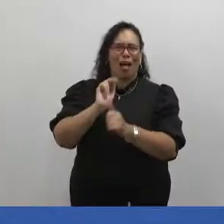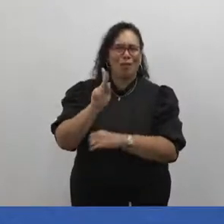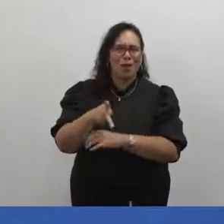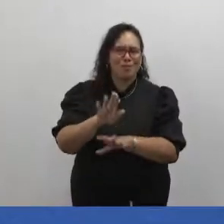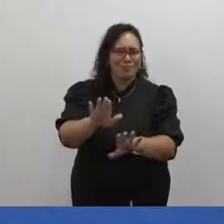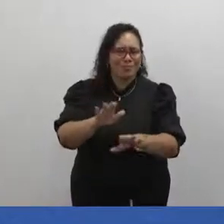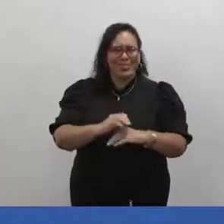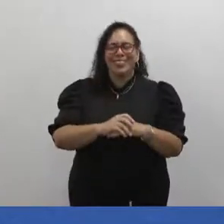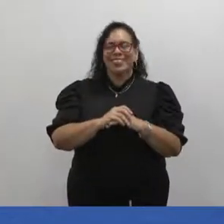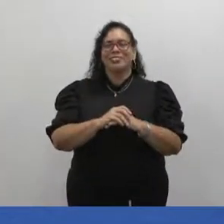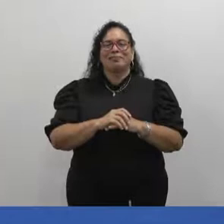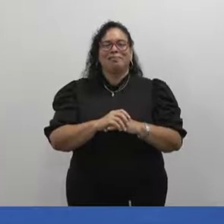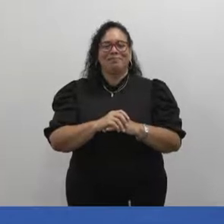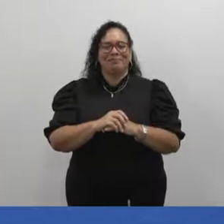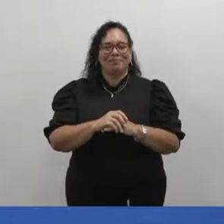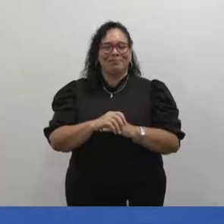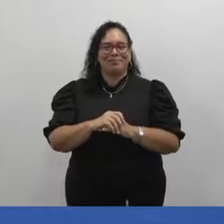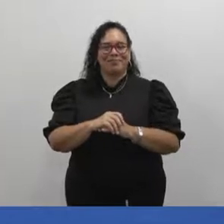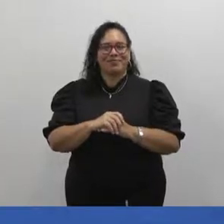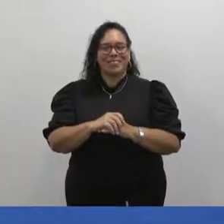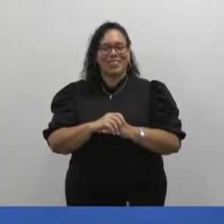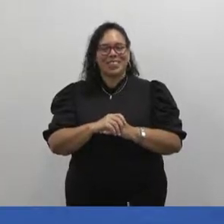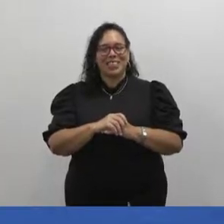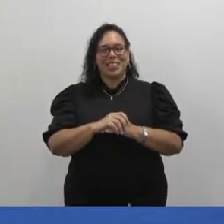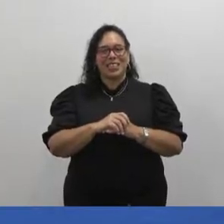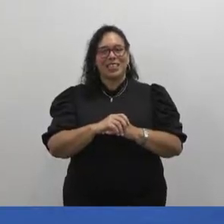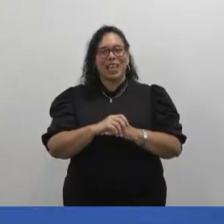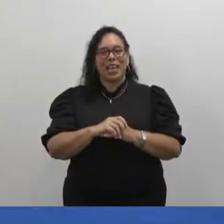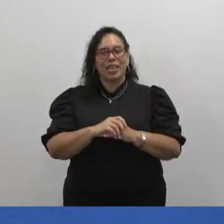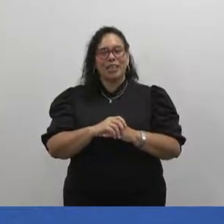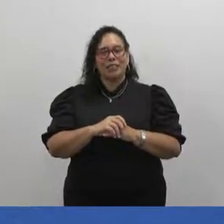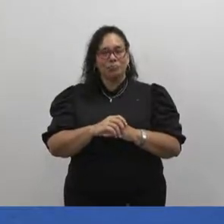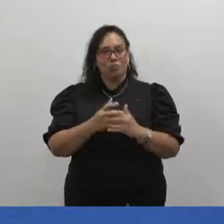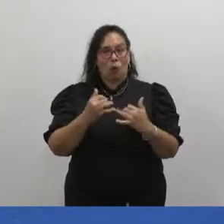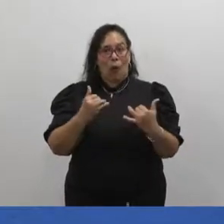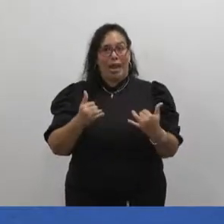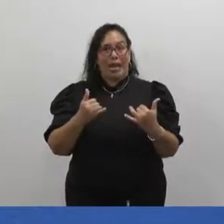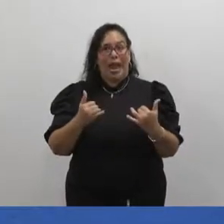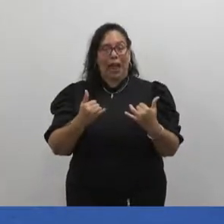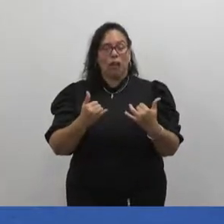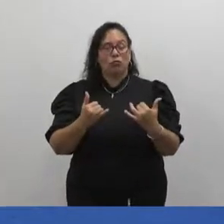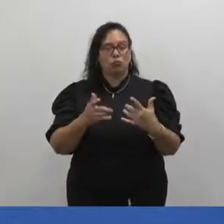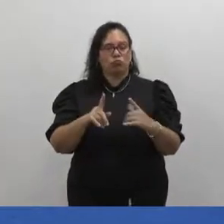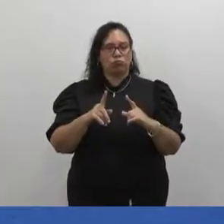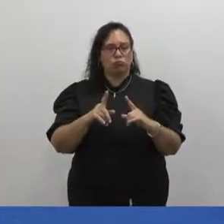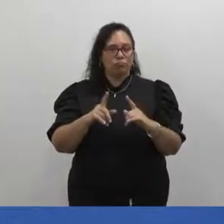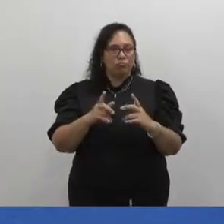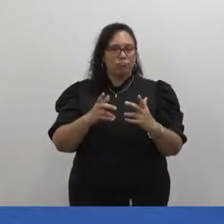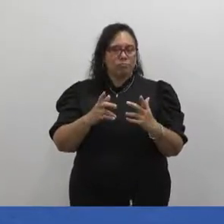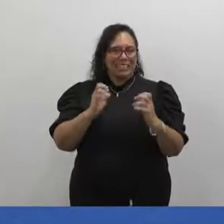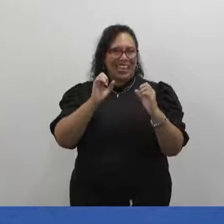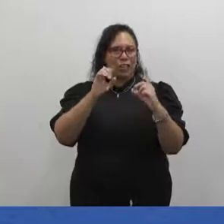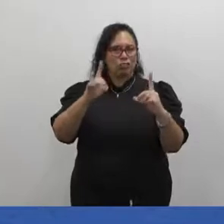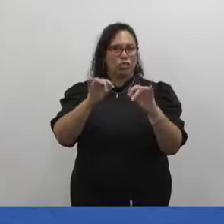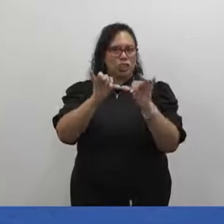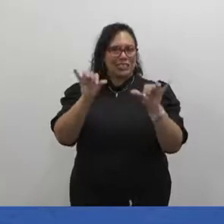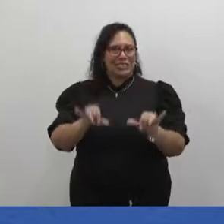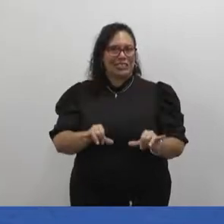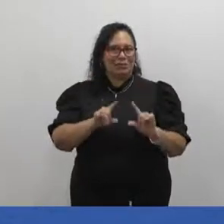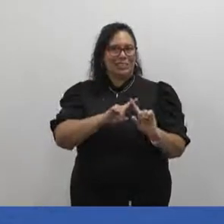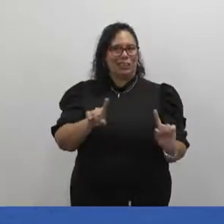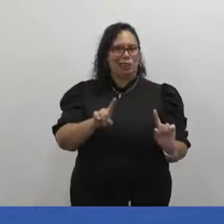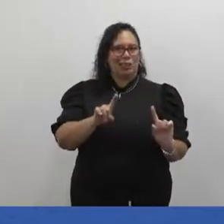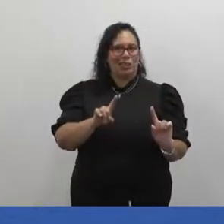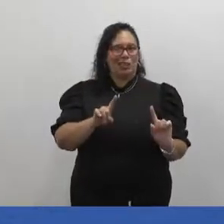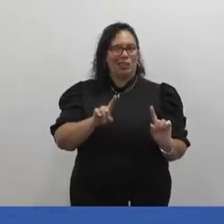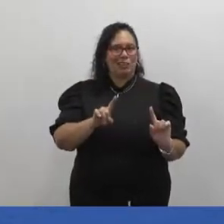xám sập bầm buồn nâng nhầm nâng tam đàn bò đàm biên thì ở lời dân đây mình có lãnh chùm lại mùi có lãnh lại mùi ông